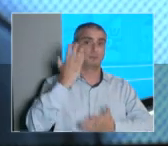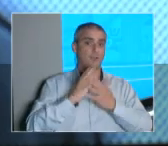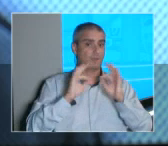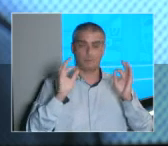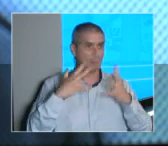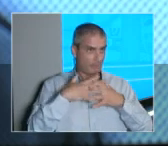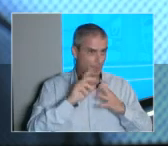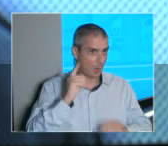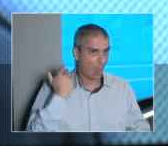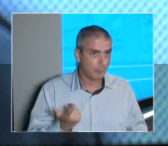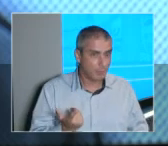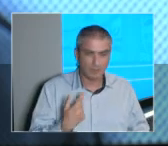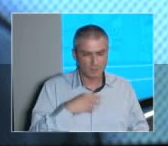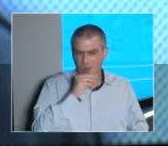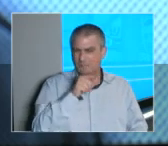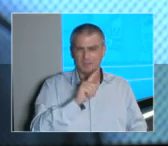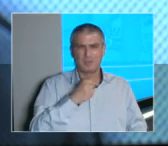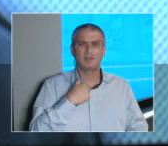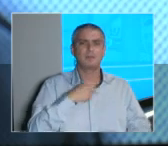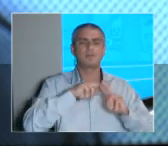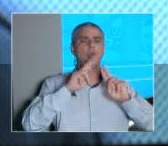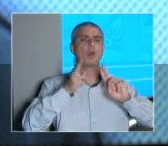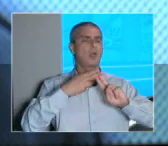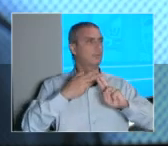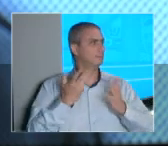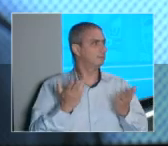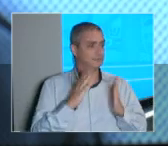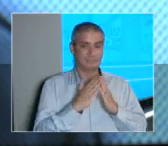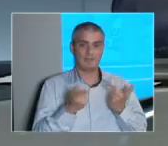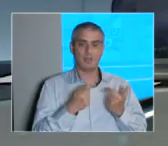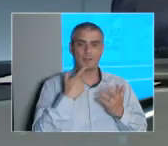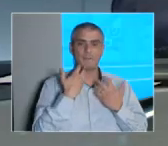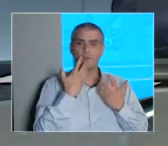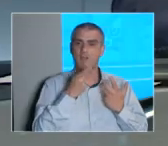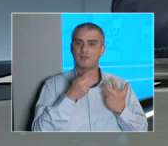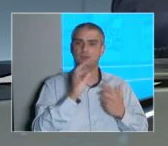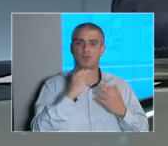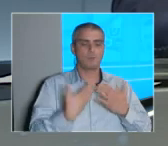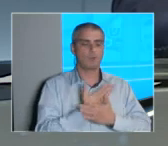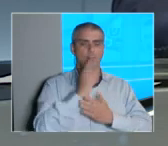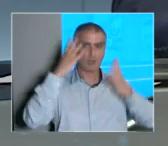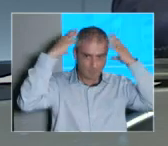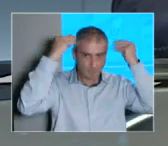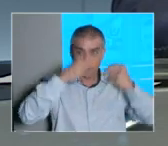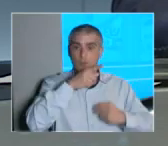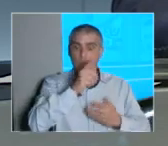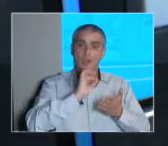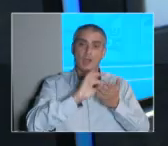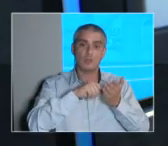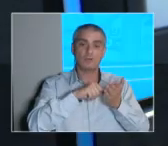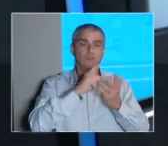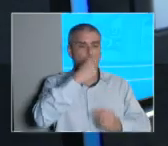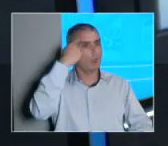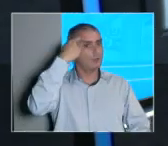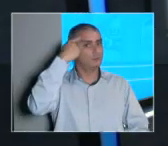מה שבאמריקה לא הייתה, אבל אני לא רוצה לדבר על זה, אני אומר, בכל העולם... יש ספר עכשיו שיצא, זה ביוגרפיה מחודשת על בן גוריון, ששם הופיע שגם